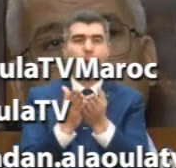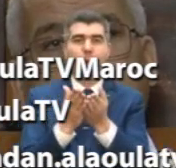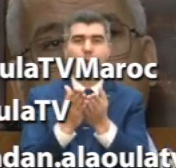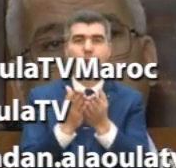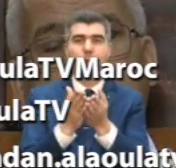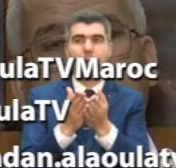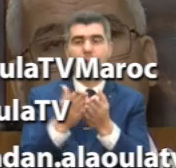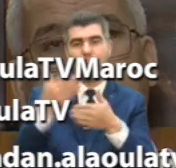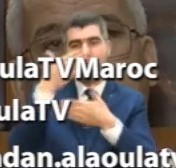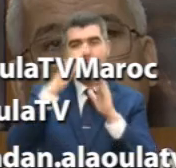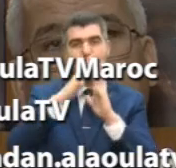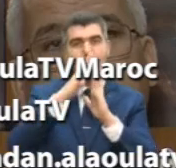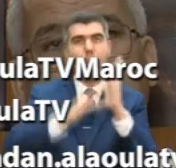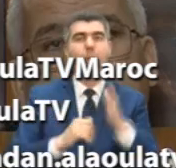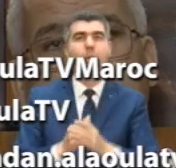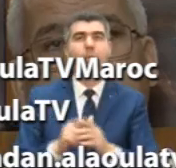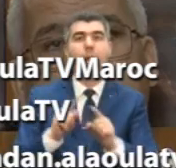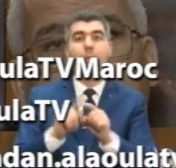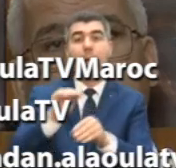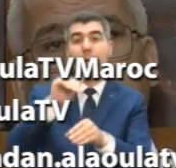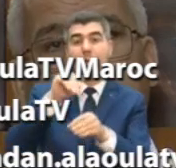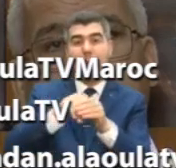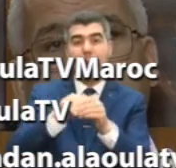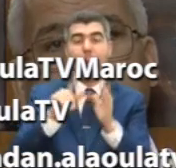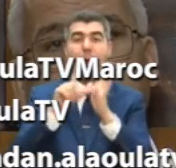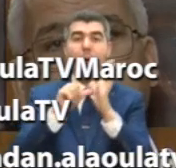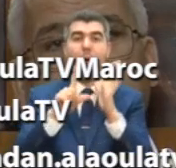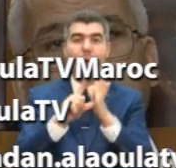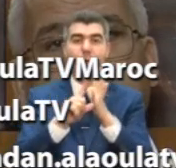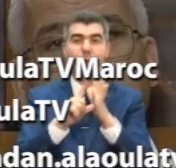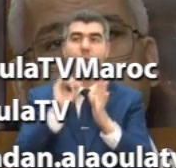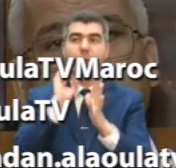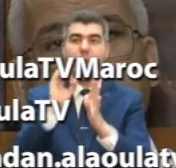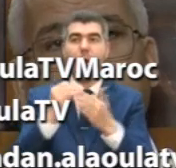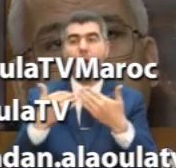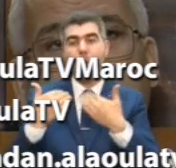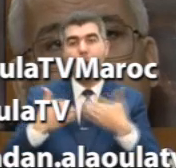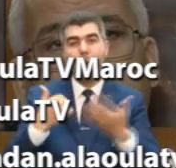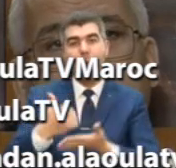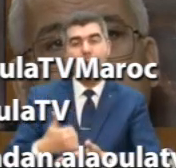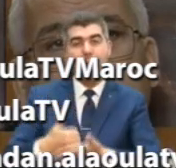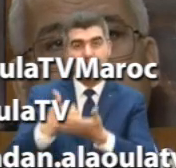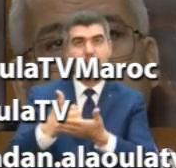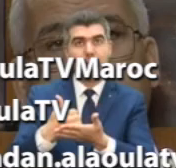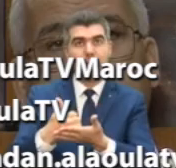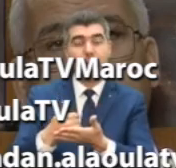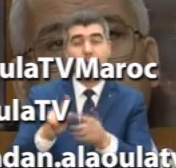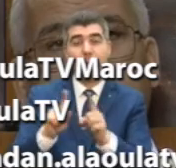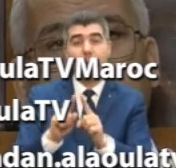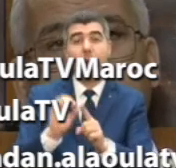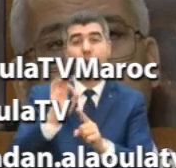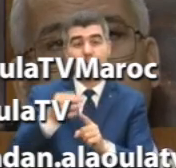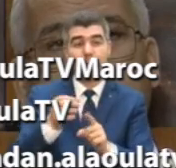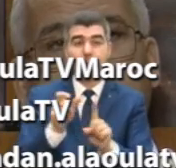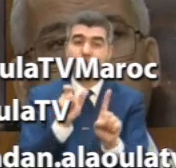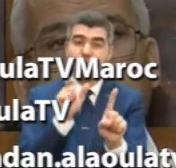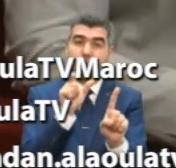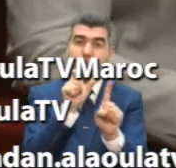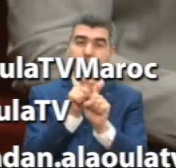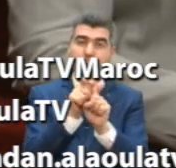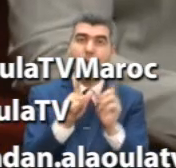كاملين. ملي صوتنا على القانون الإطار المتعلق بهم التزمتي وبالمواكبة هذا